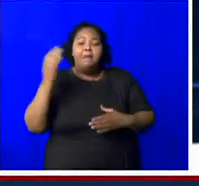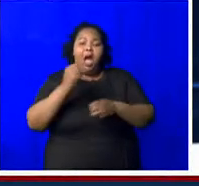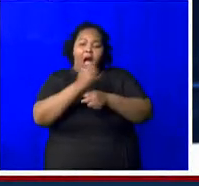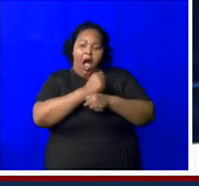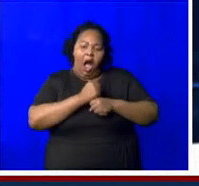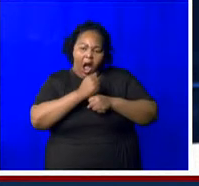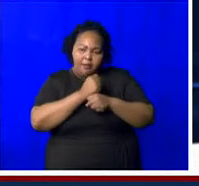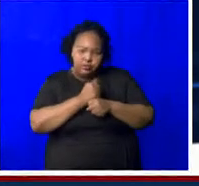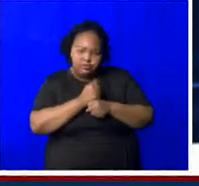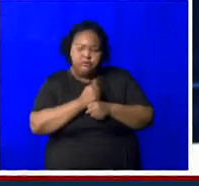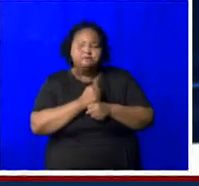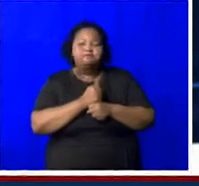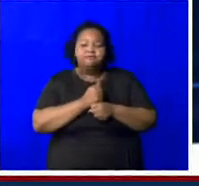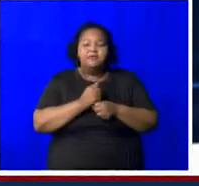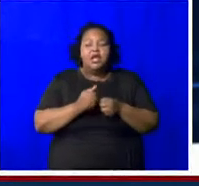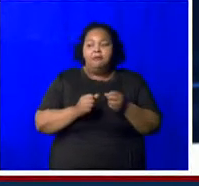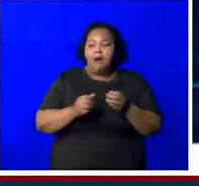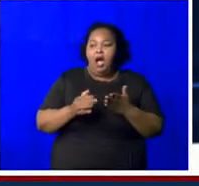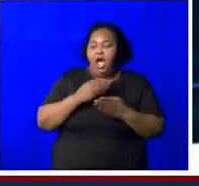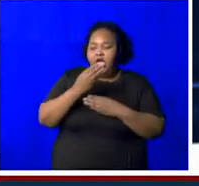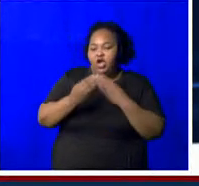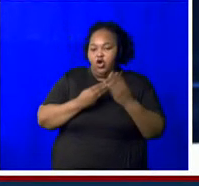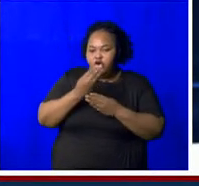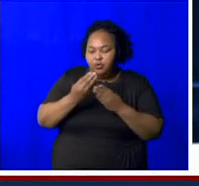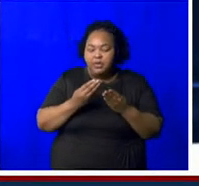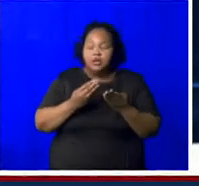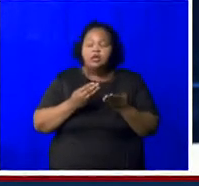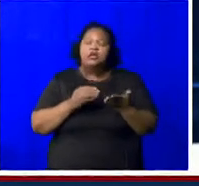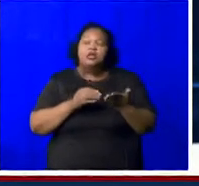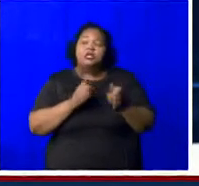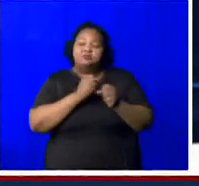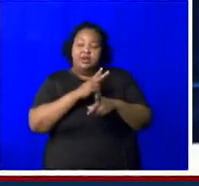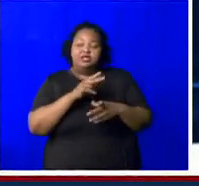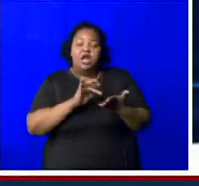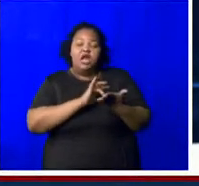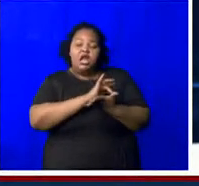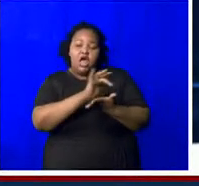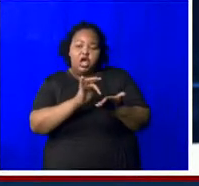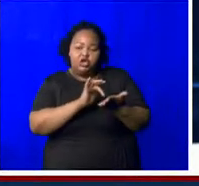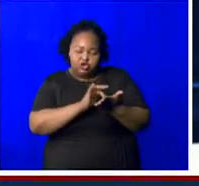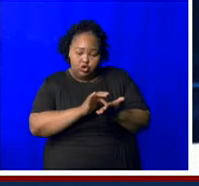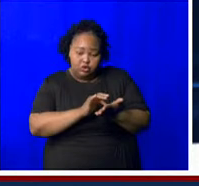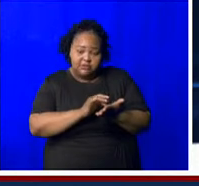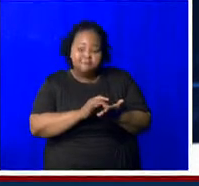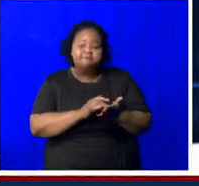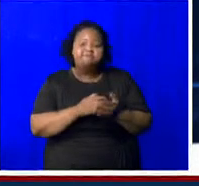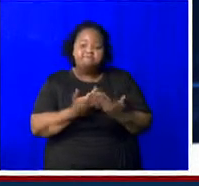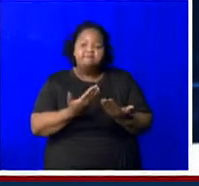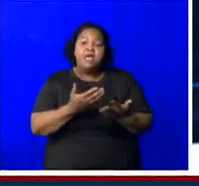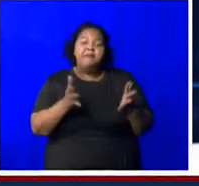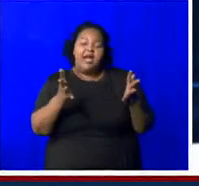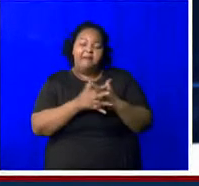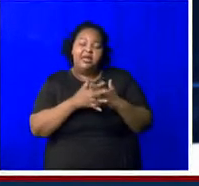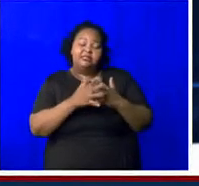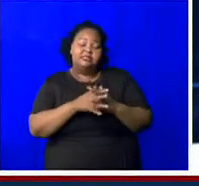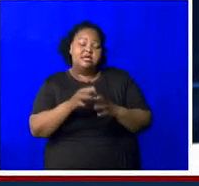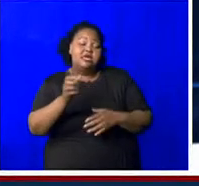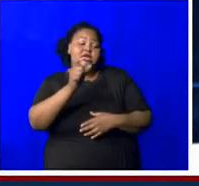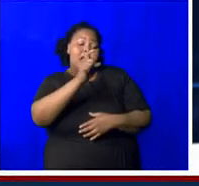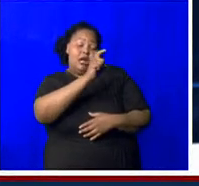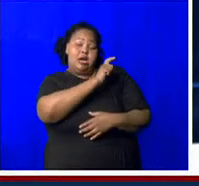economic zones kute leSwatini likhone kukhanga abahlanyeli timali. Loku kuvetwe imvuna elitiko letemabhizinisi